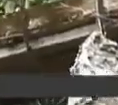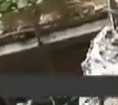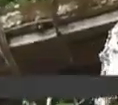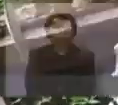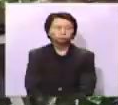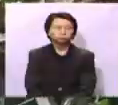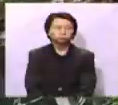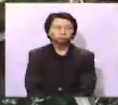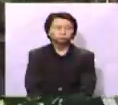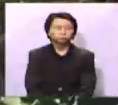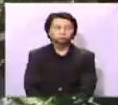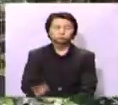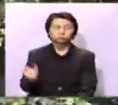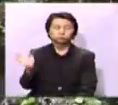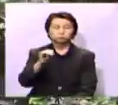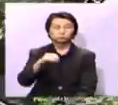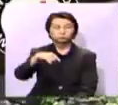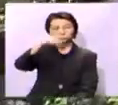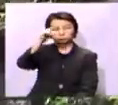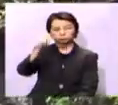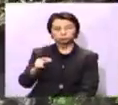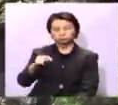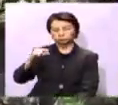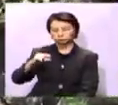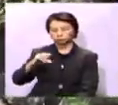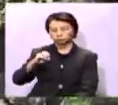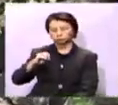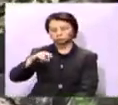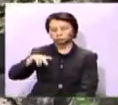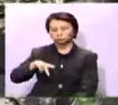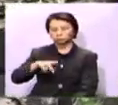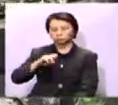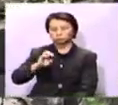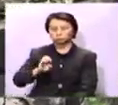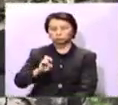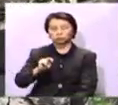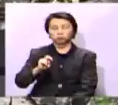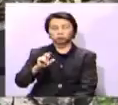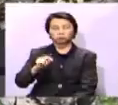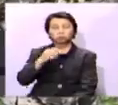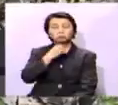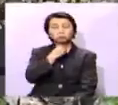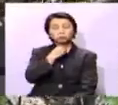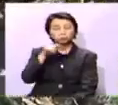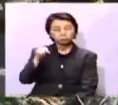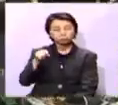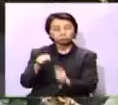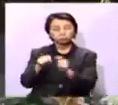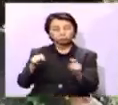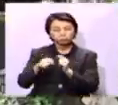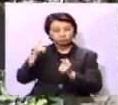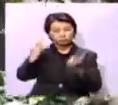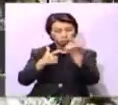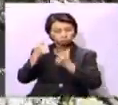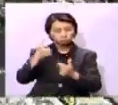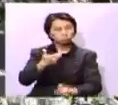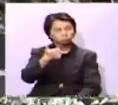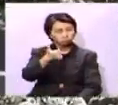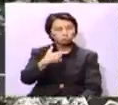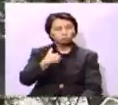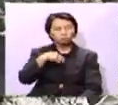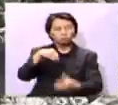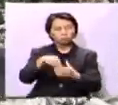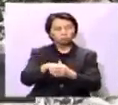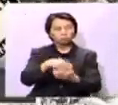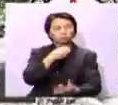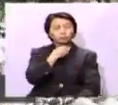Selamat datang ke Gua Kandu yang terletak di daerah Gopeng dalam negeri Perak ini. Antara produk pelancongan yang menarik yang terdapat di dalam